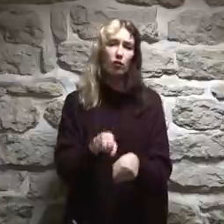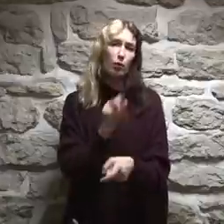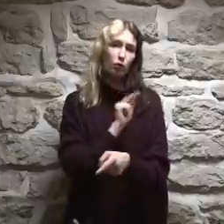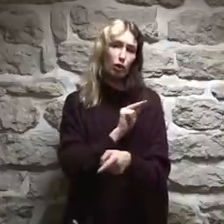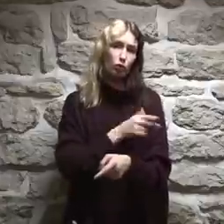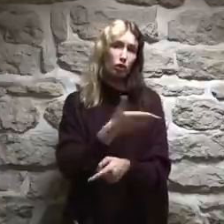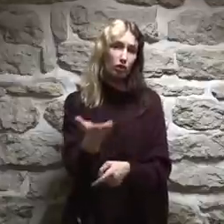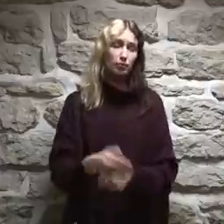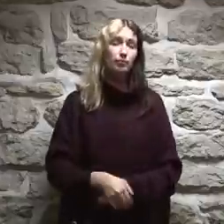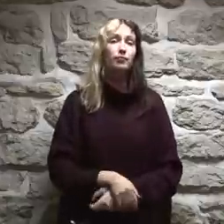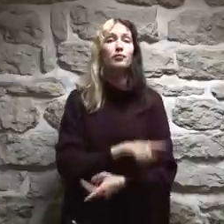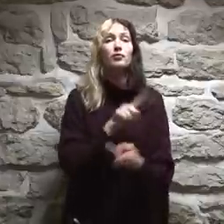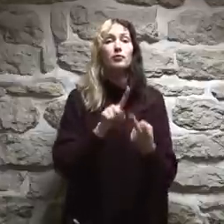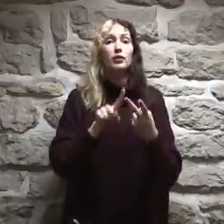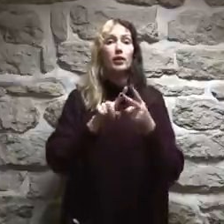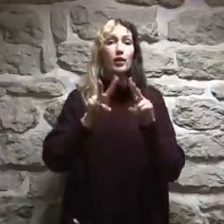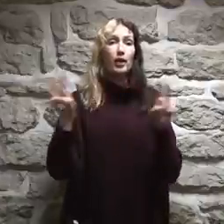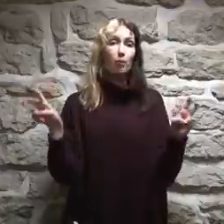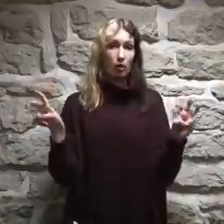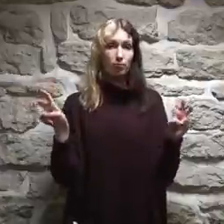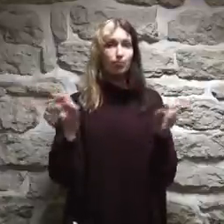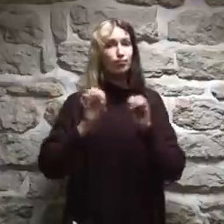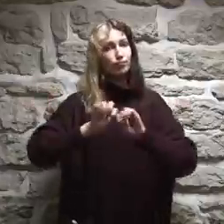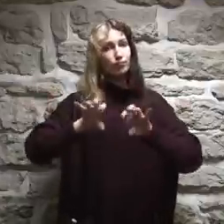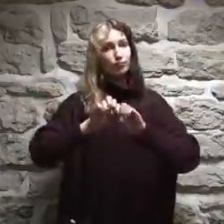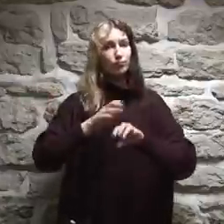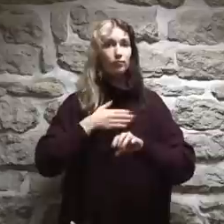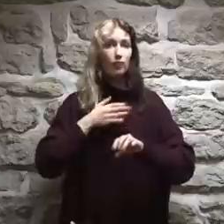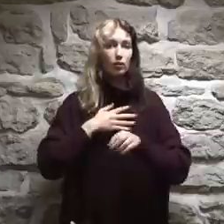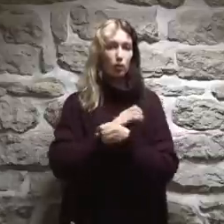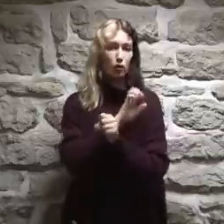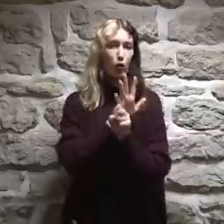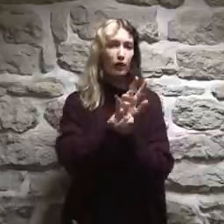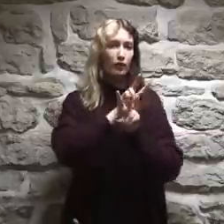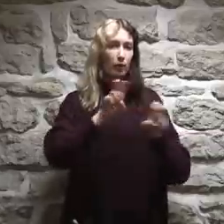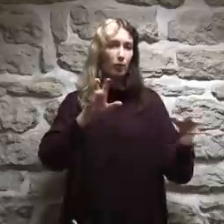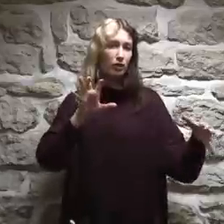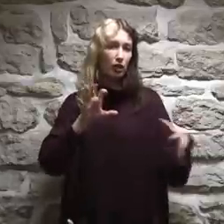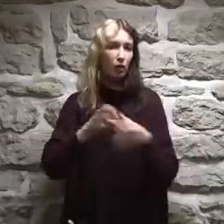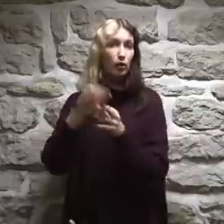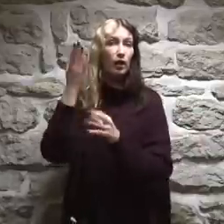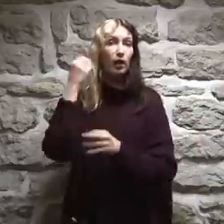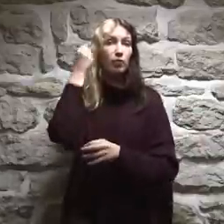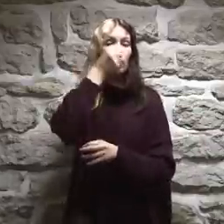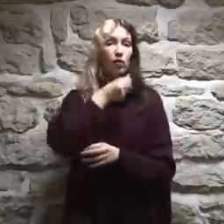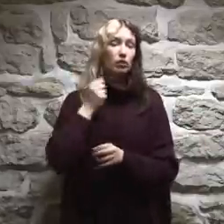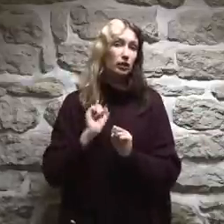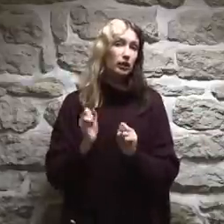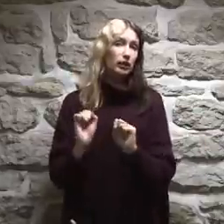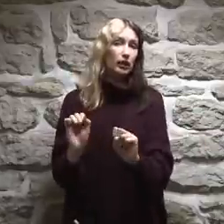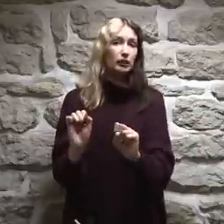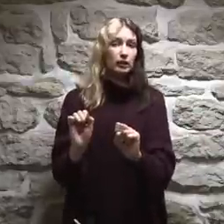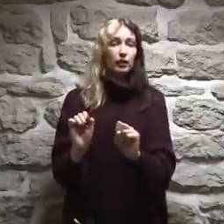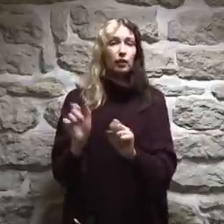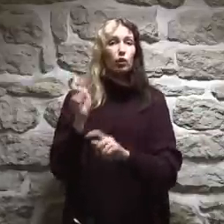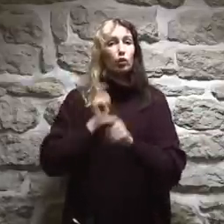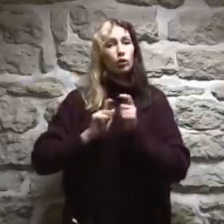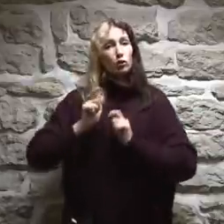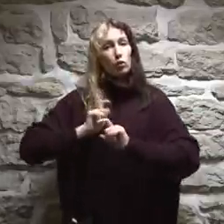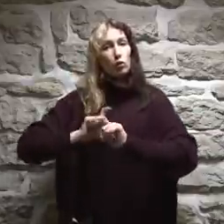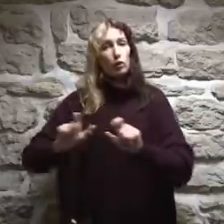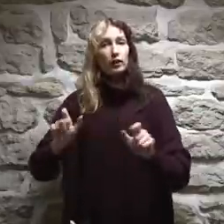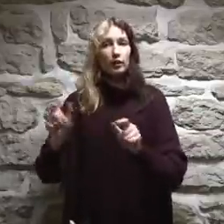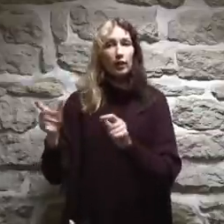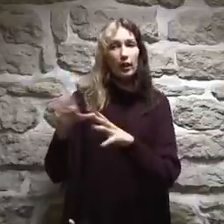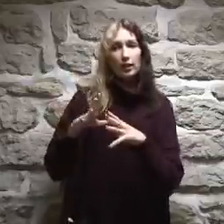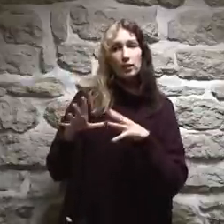teema, millest ma tahtsin rääkida COVID-i kontekstis, on see, et eelmine aasta me väga kiiresti ülikoolidega